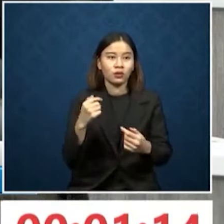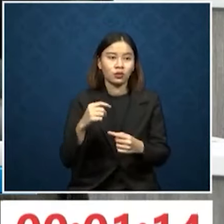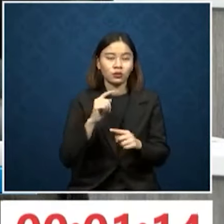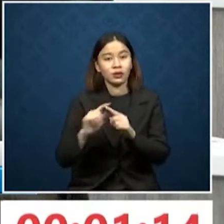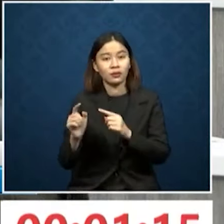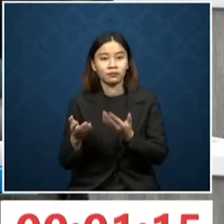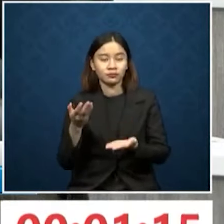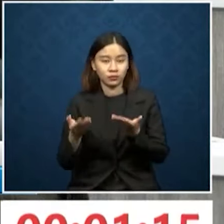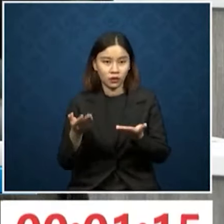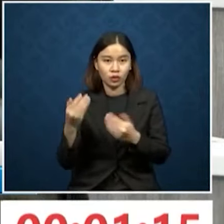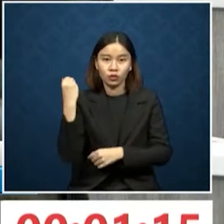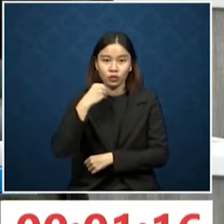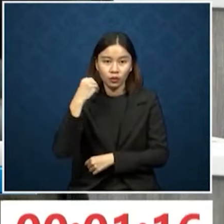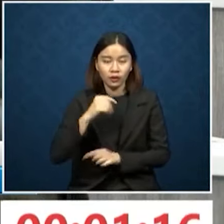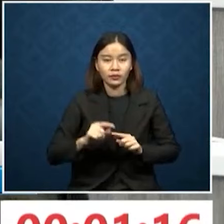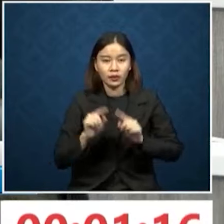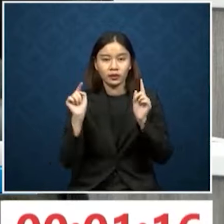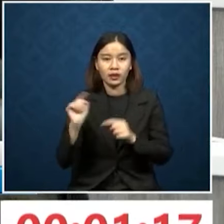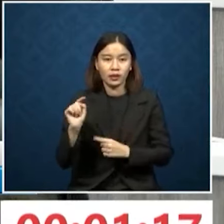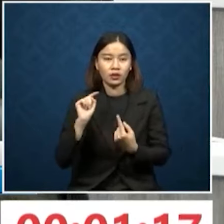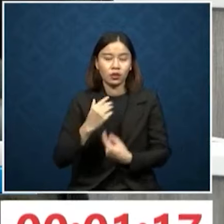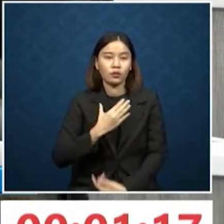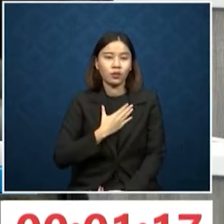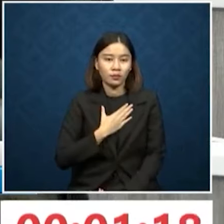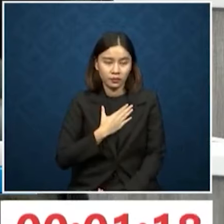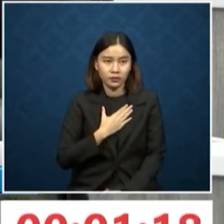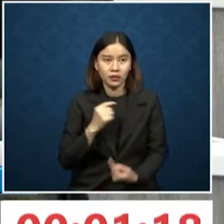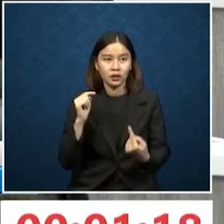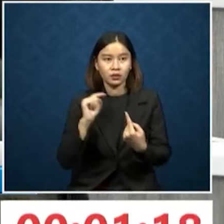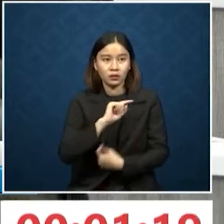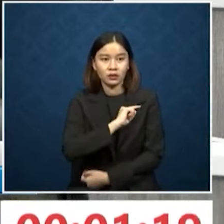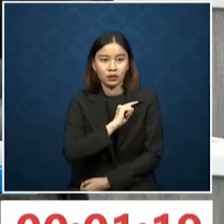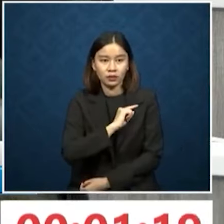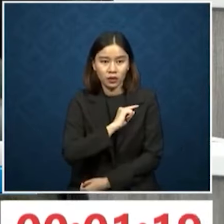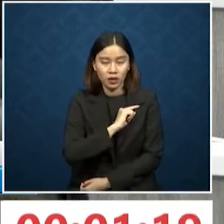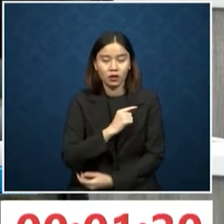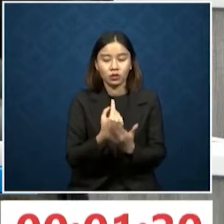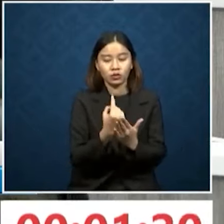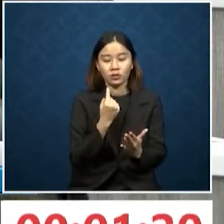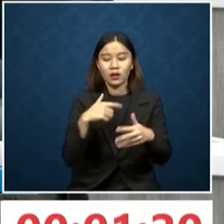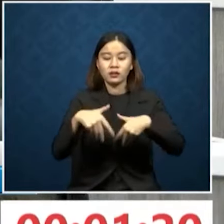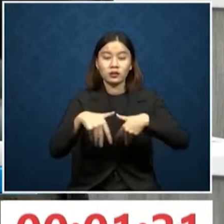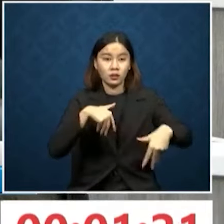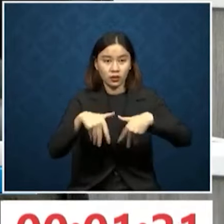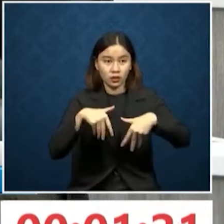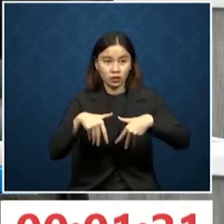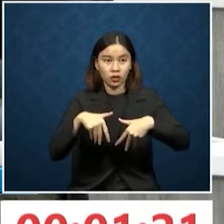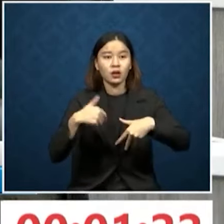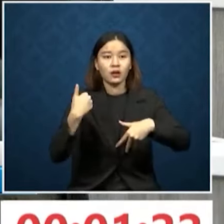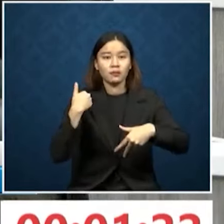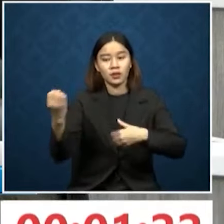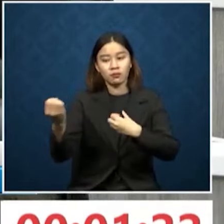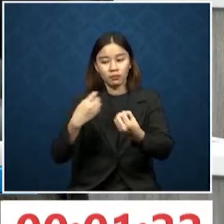วันๆอย่างไรก็ตามตัวกระผมเองในสถานะที่เป็นผู้แทนปวงชนคนหนึ่งได้รับเรื่อง